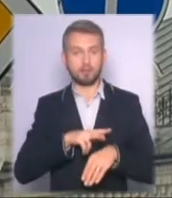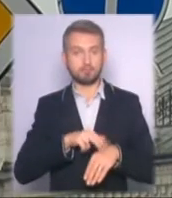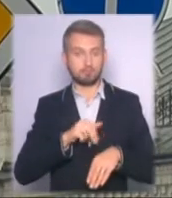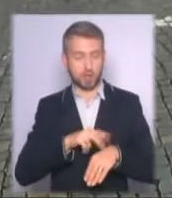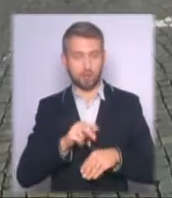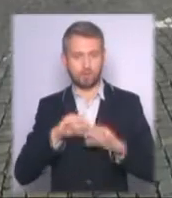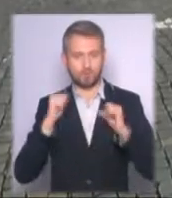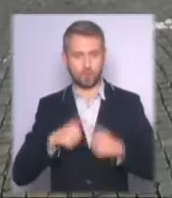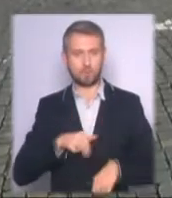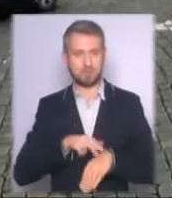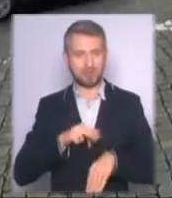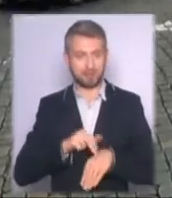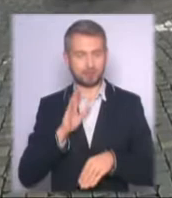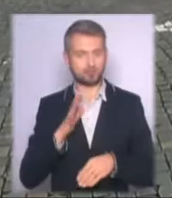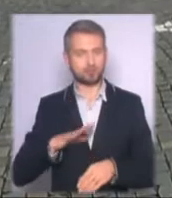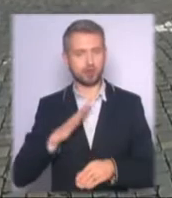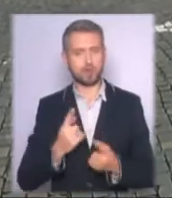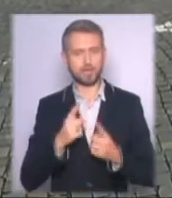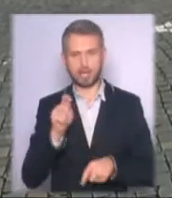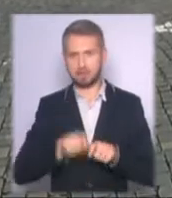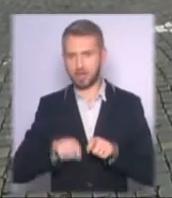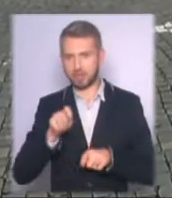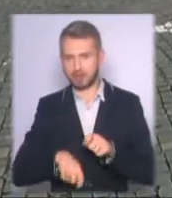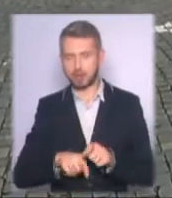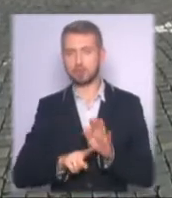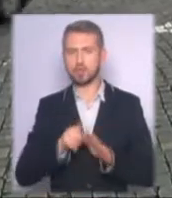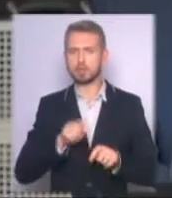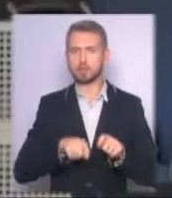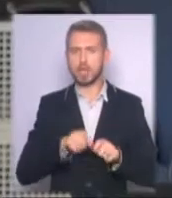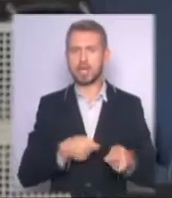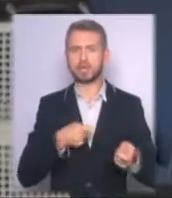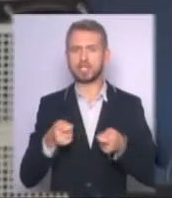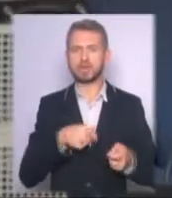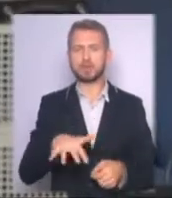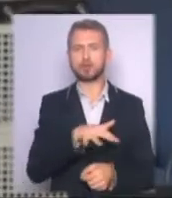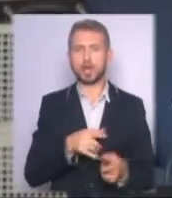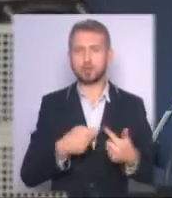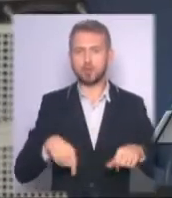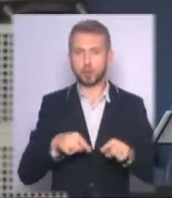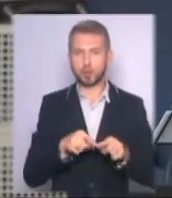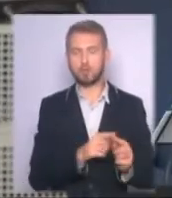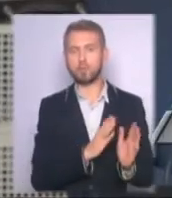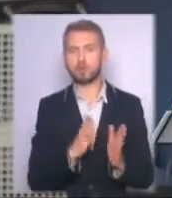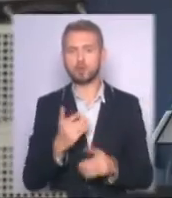велика переатестація. Спершу перевірятимуть керівників територіальних підрозділів. Процедури цих перших атестацій